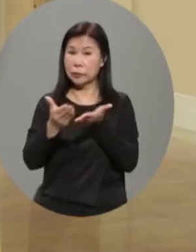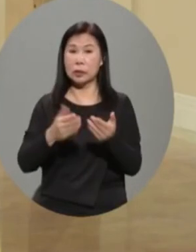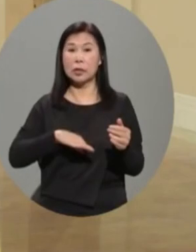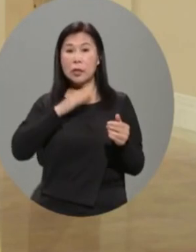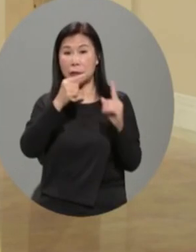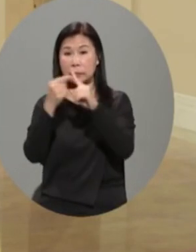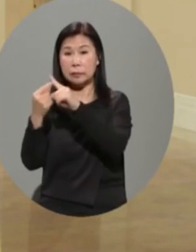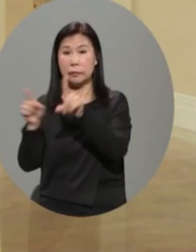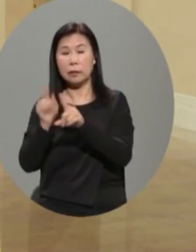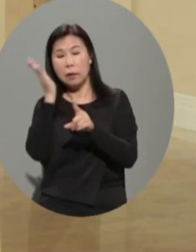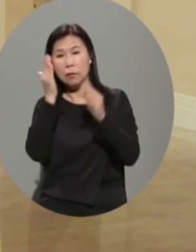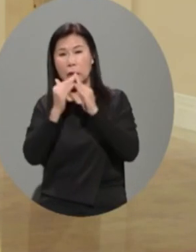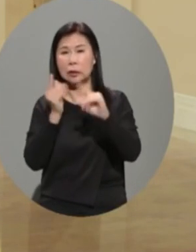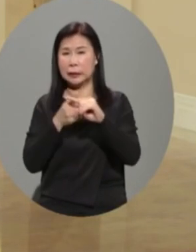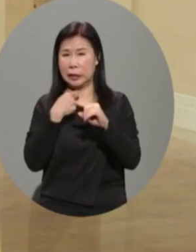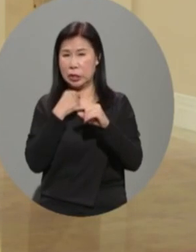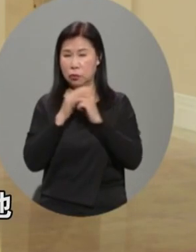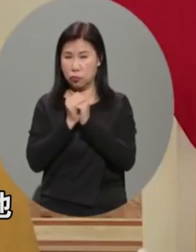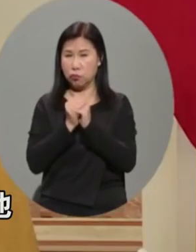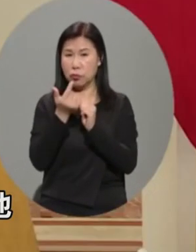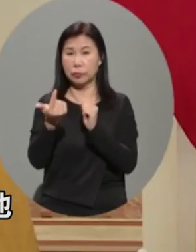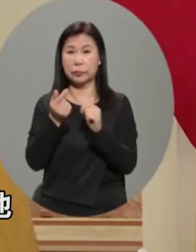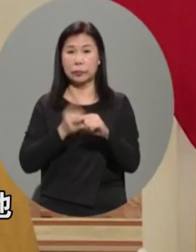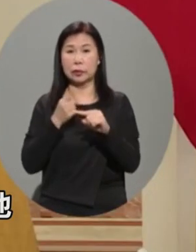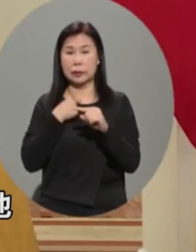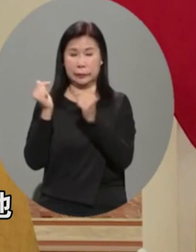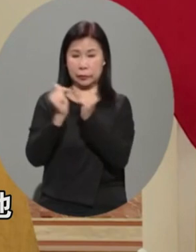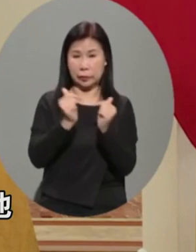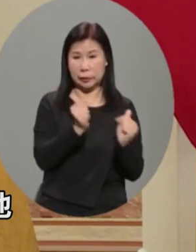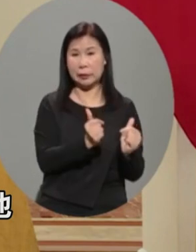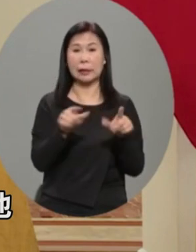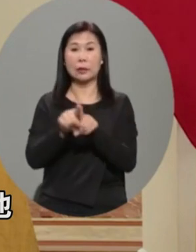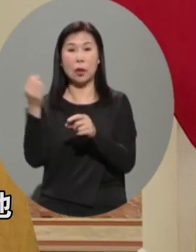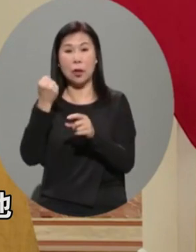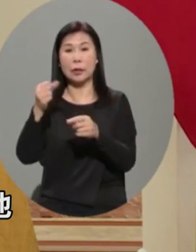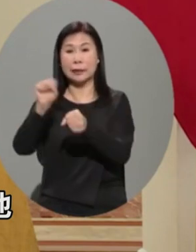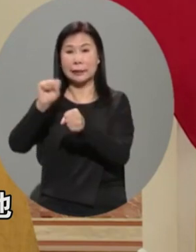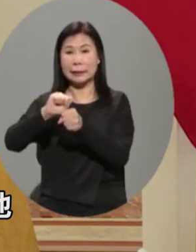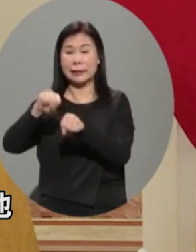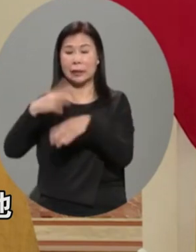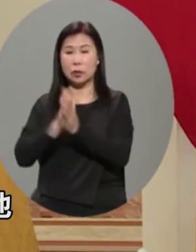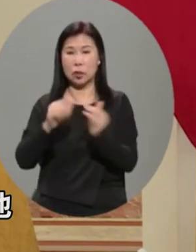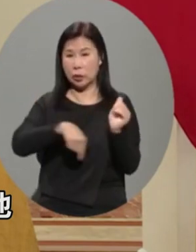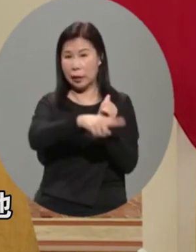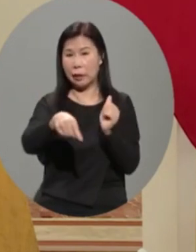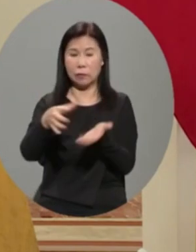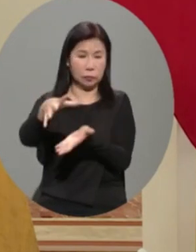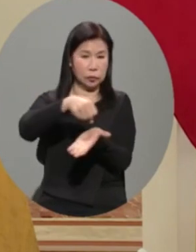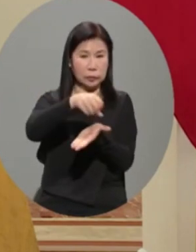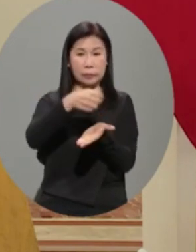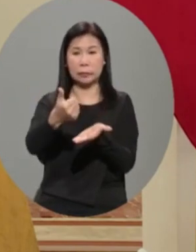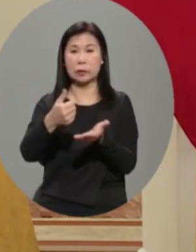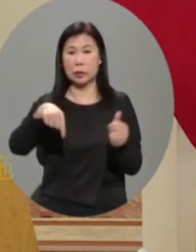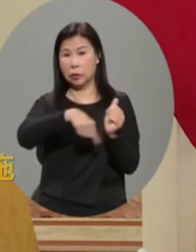要滿足市民對於住房的殷切需求，就要持之以恆地增加可建屋的土地。